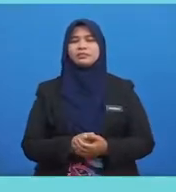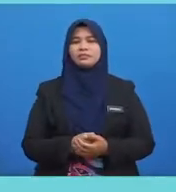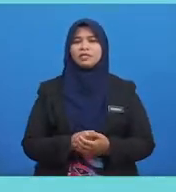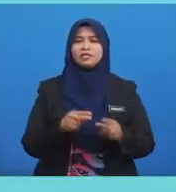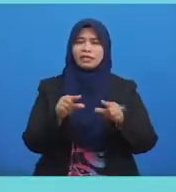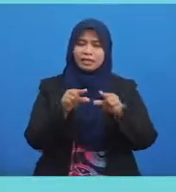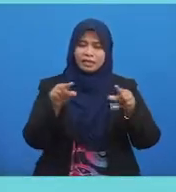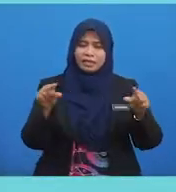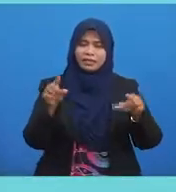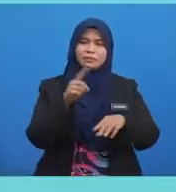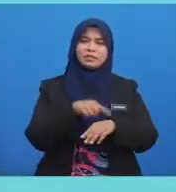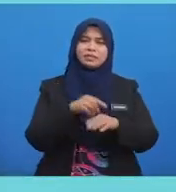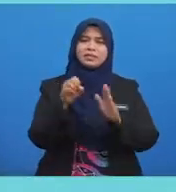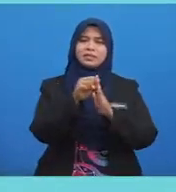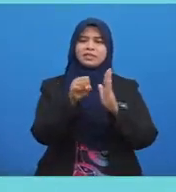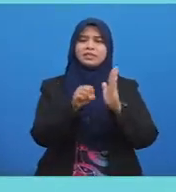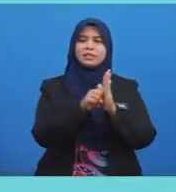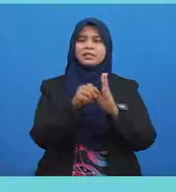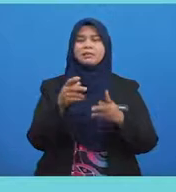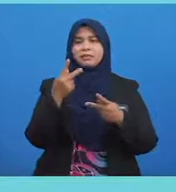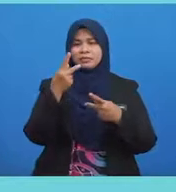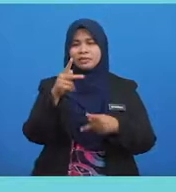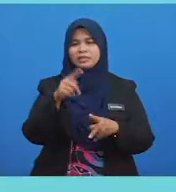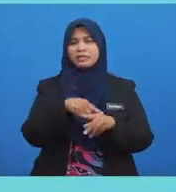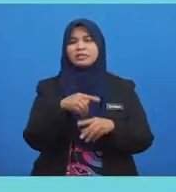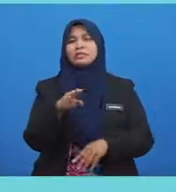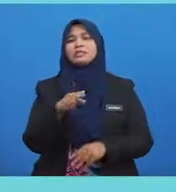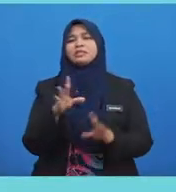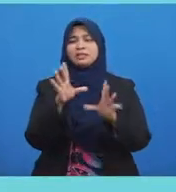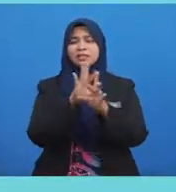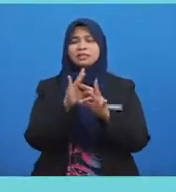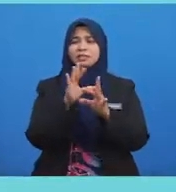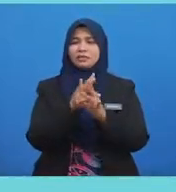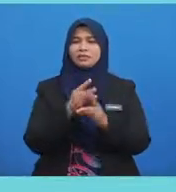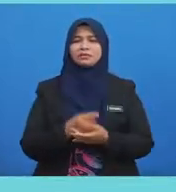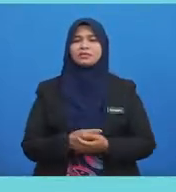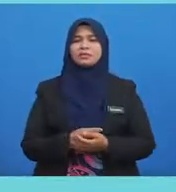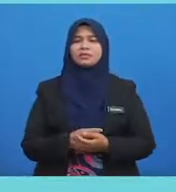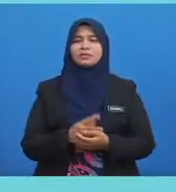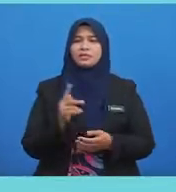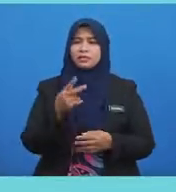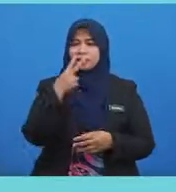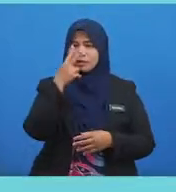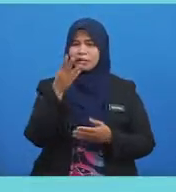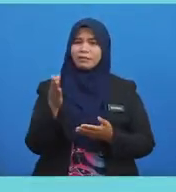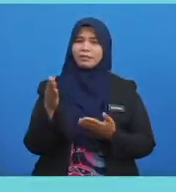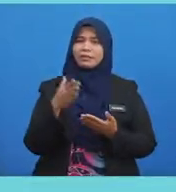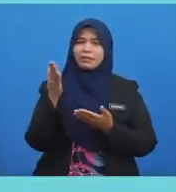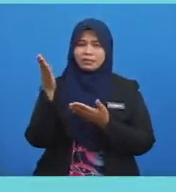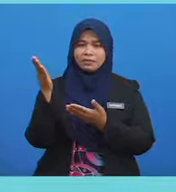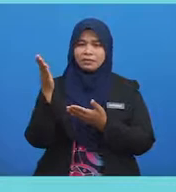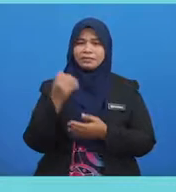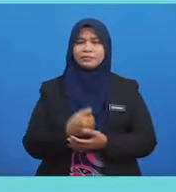garis masa sistem pemerintahan di Sarawak? Mari murid-murid kita ke paparan yang